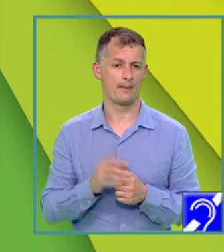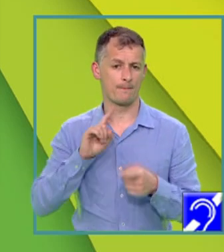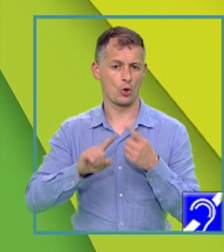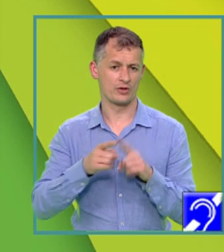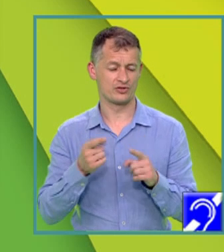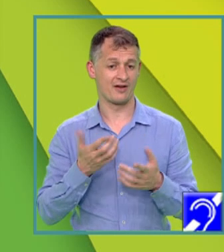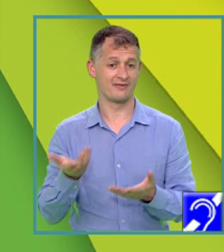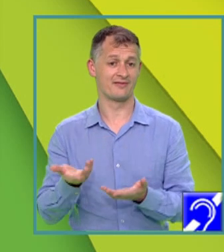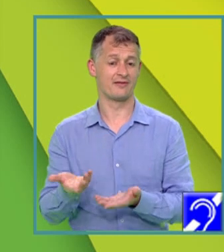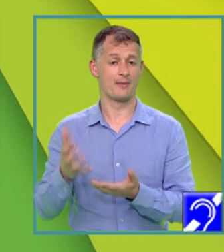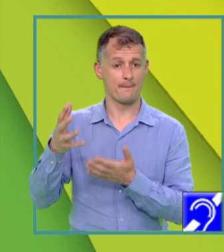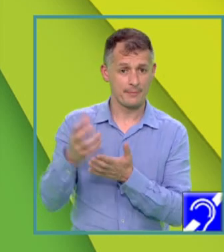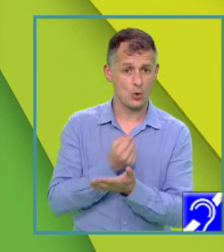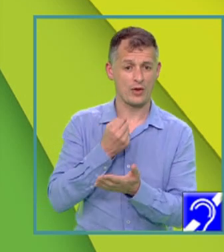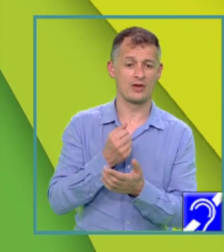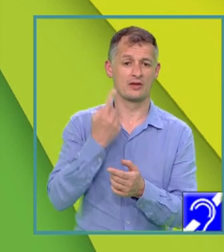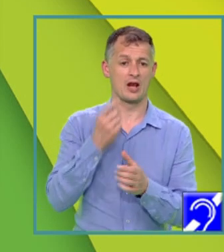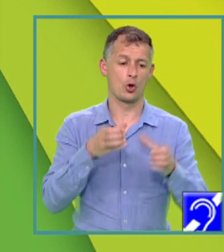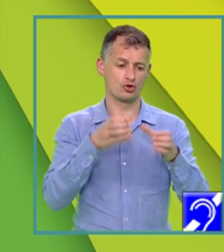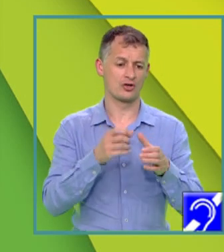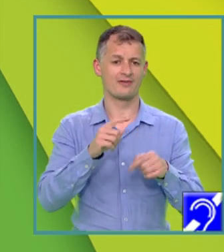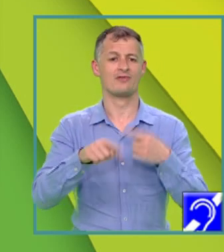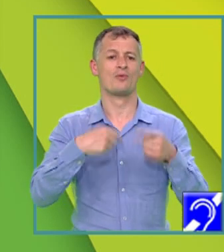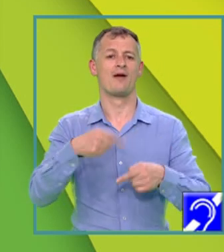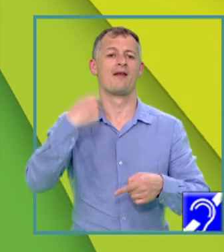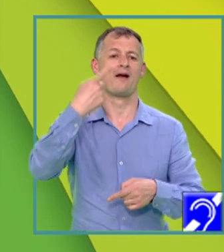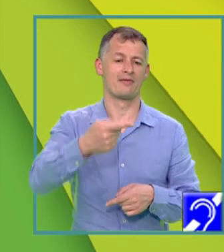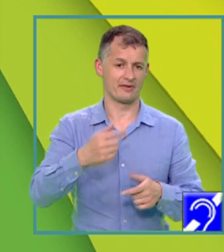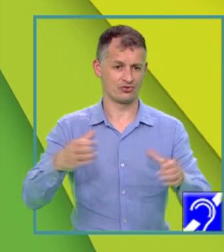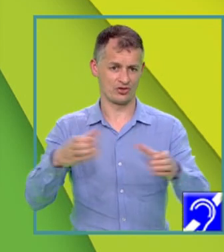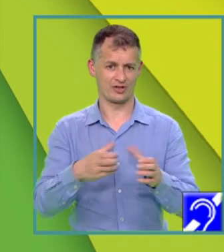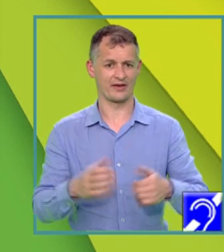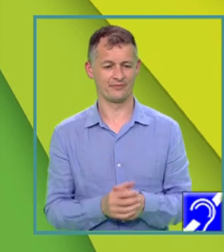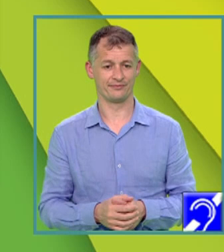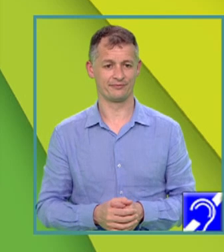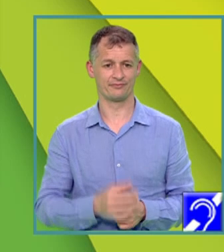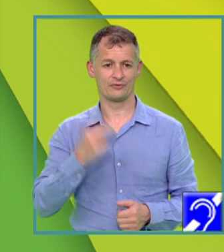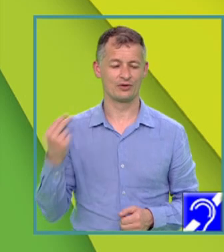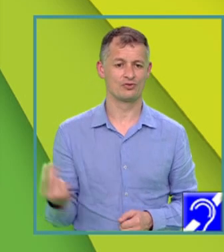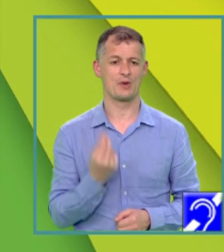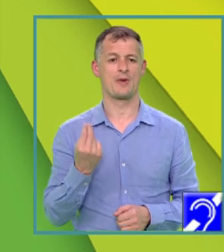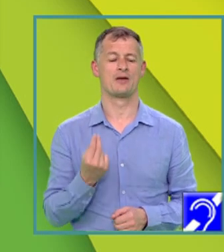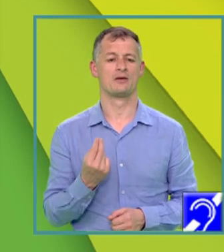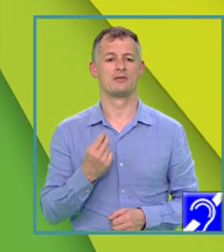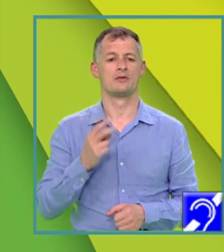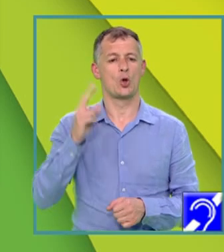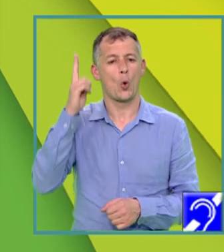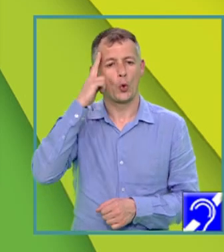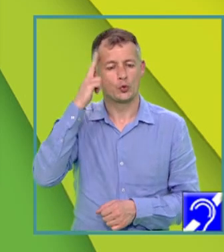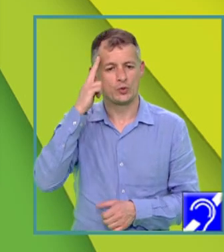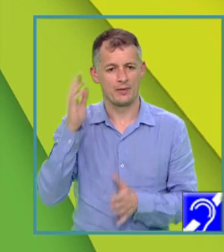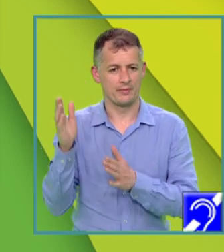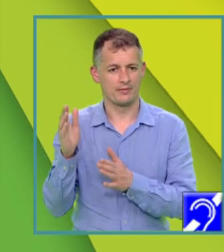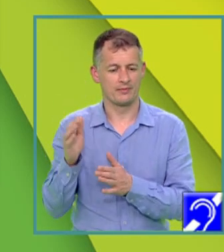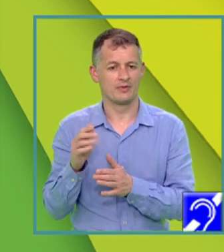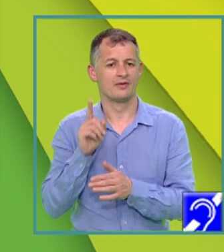preluate, transmise de la o generație la alta. Ei, iată că cea mai frecventă tipologie este